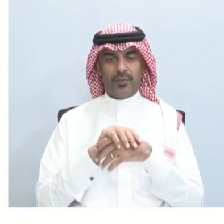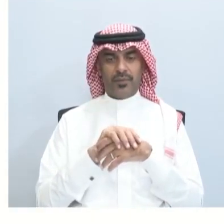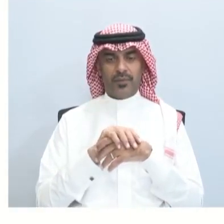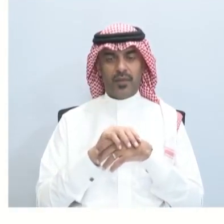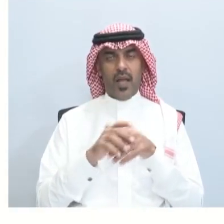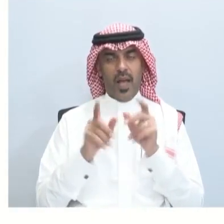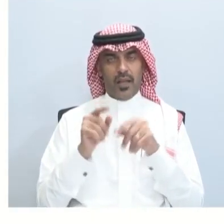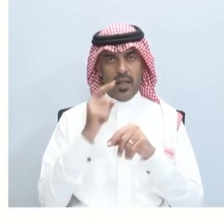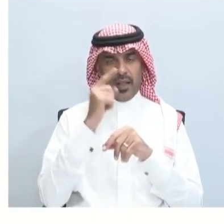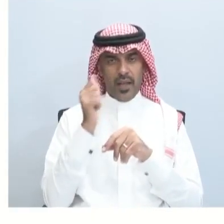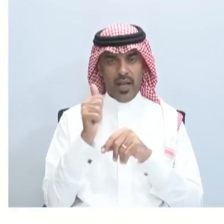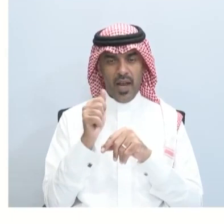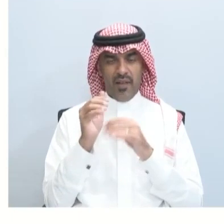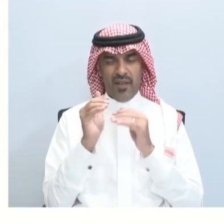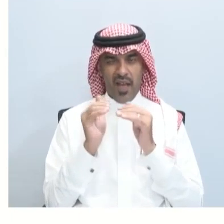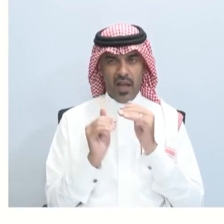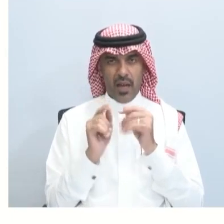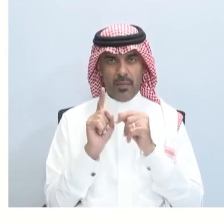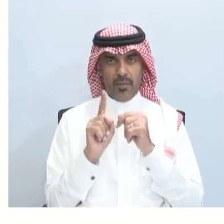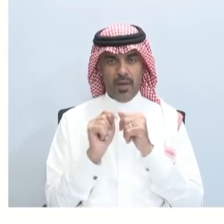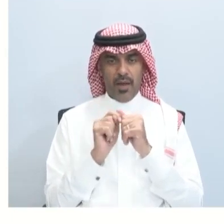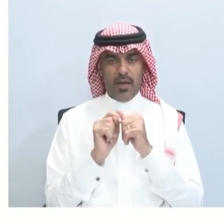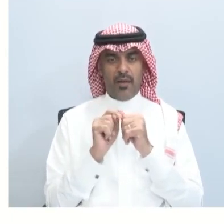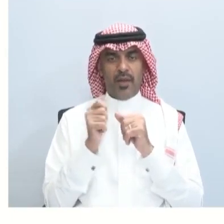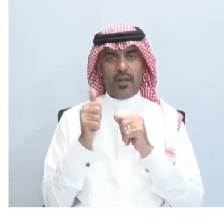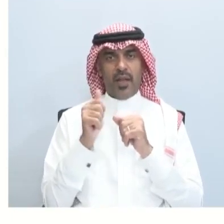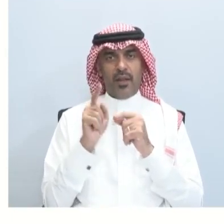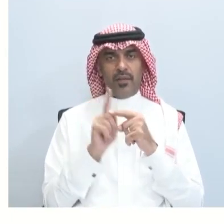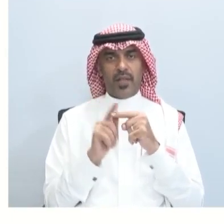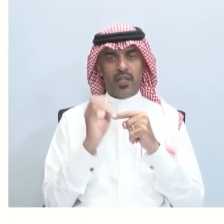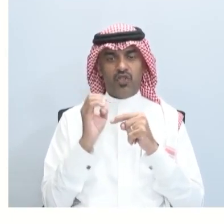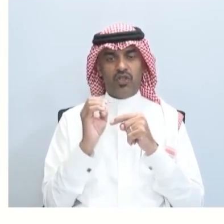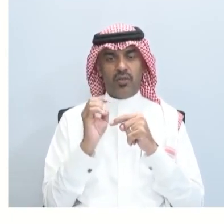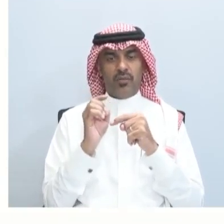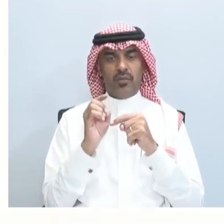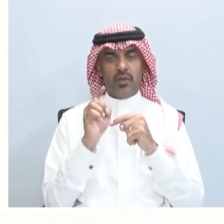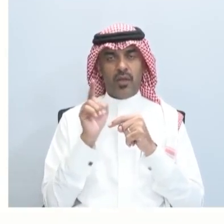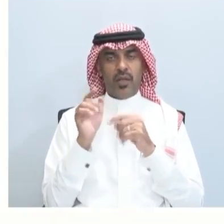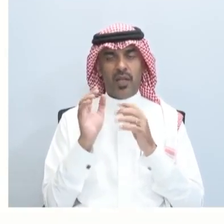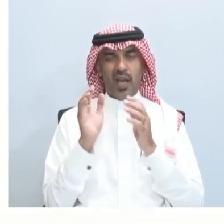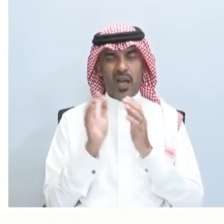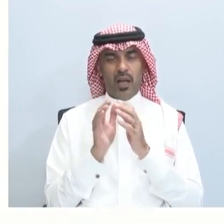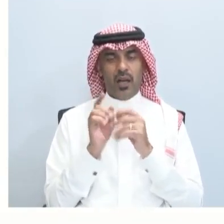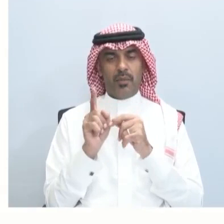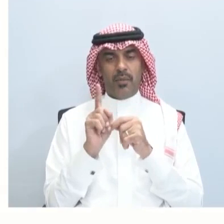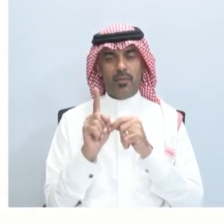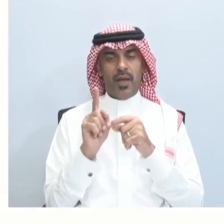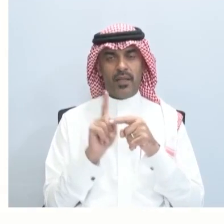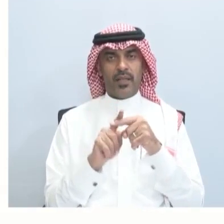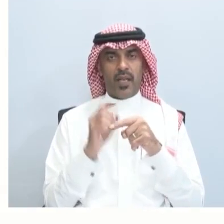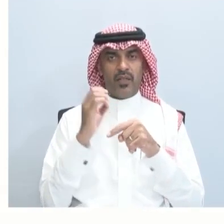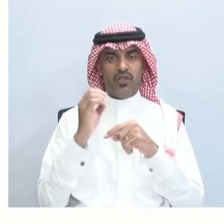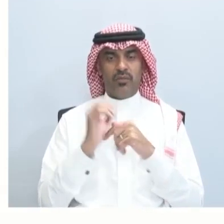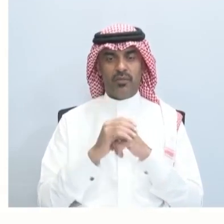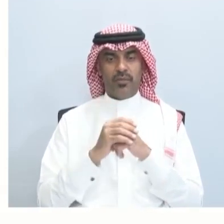كذلك اذا كان الف اقل من باء فان الف زائد جيم هي اقل من باء زائد جيم اذا كانت الف اقل